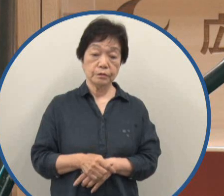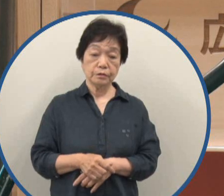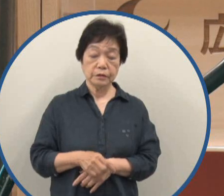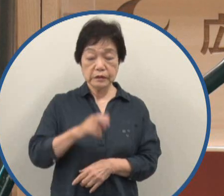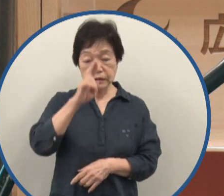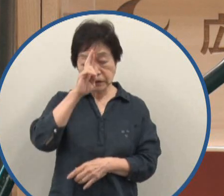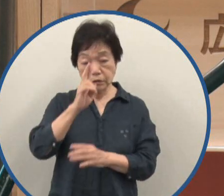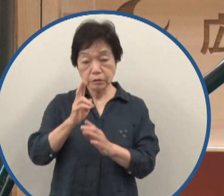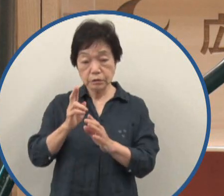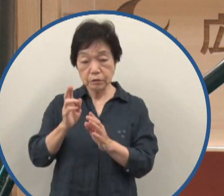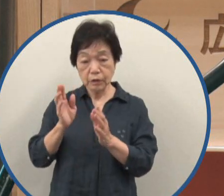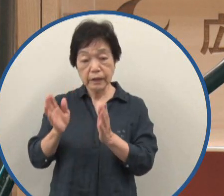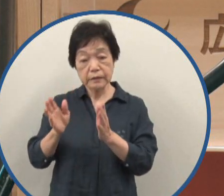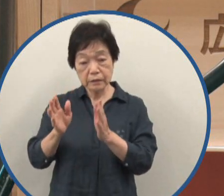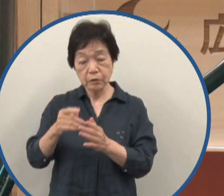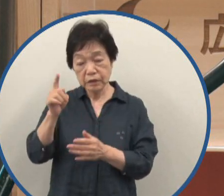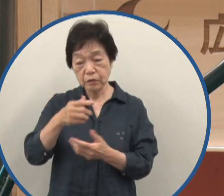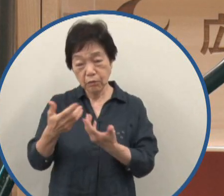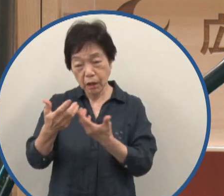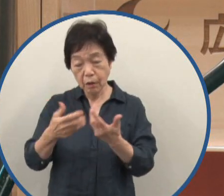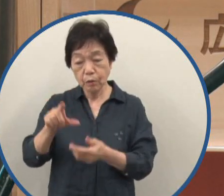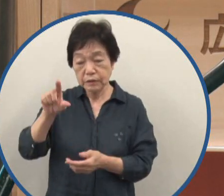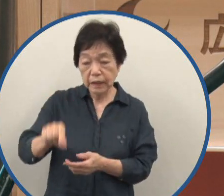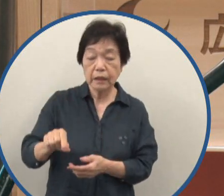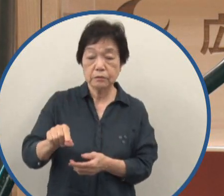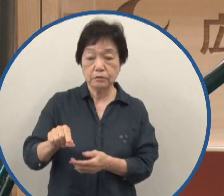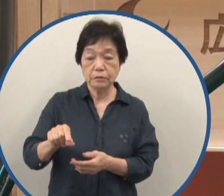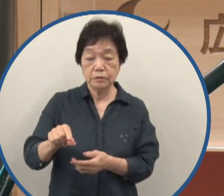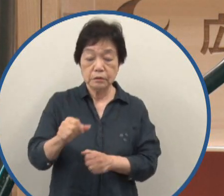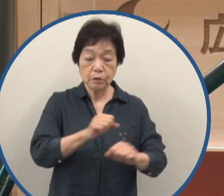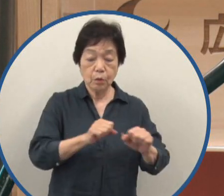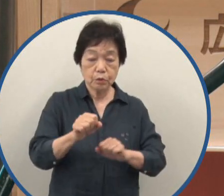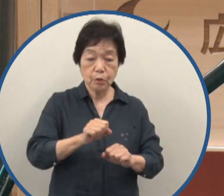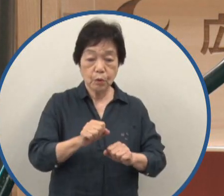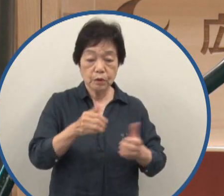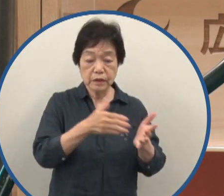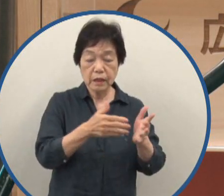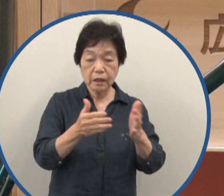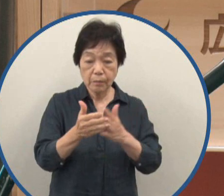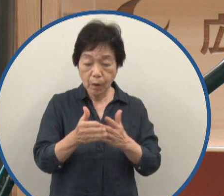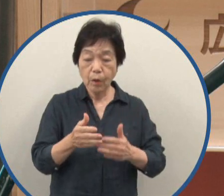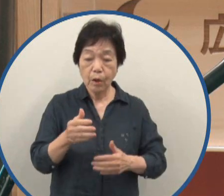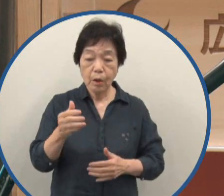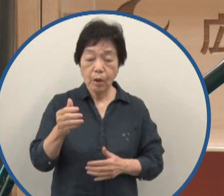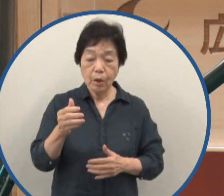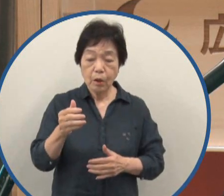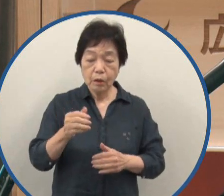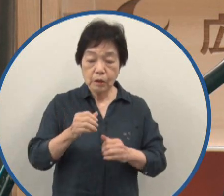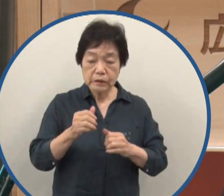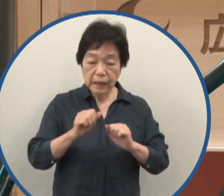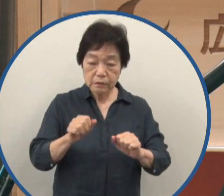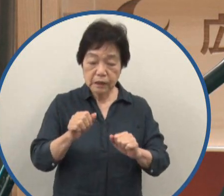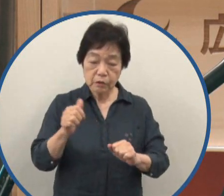昼間の人出をさらにもう一段下げて、まあ、結果として行動制限も、まあ、できるだけ早く終え